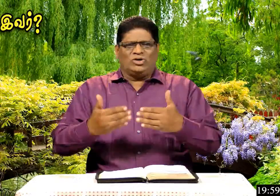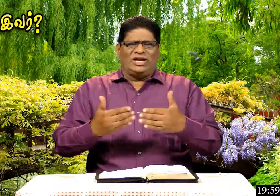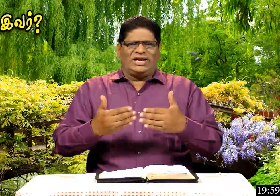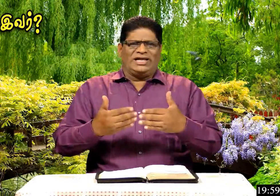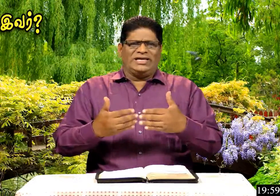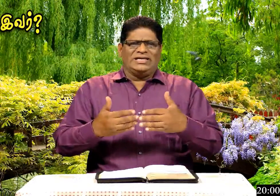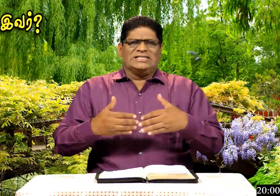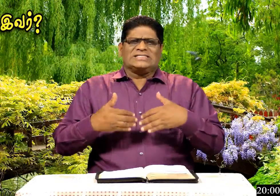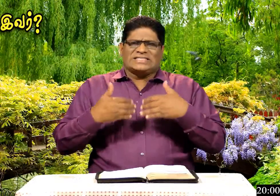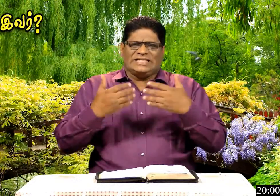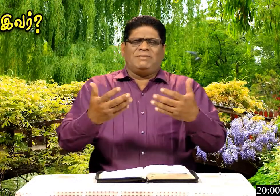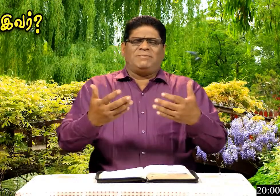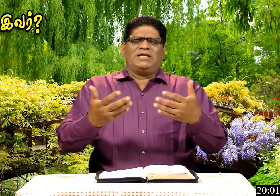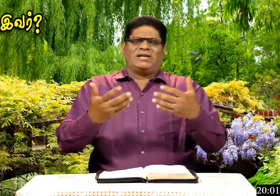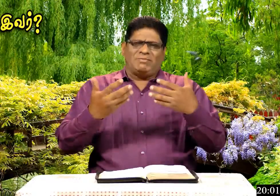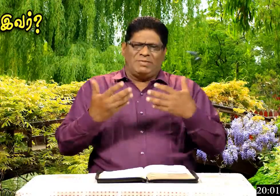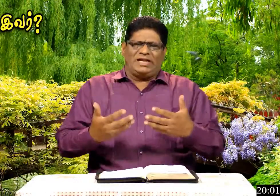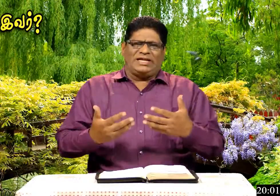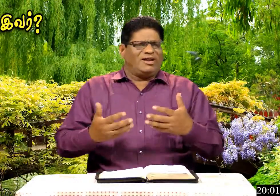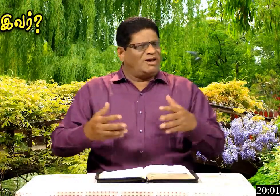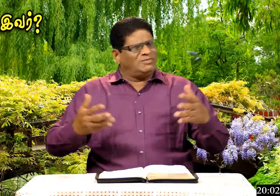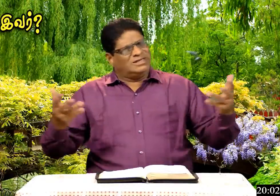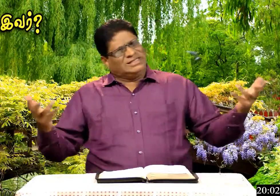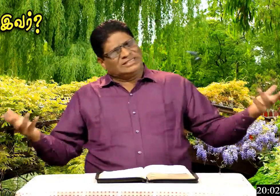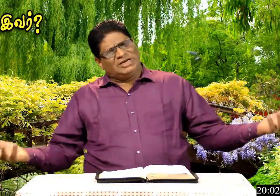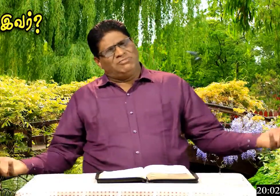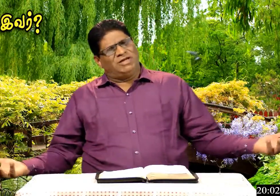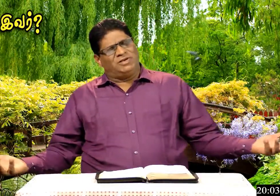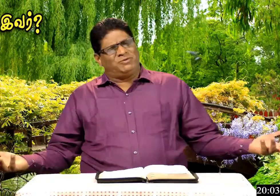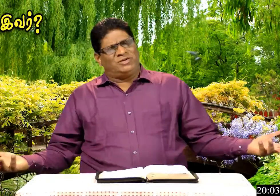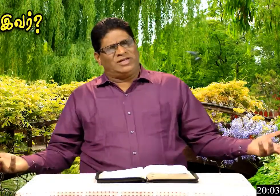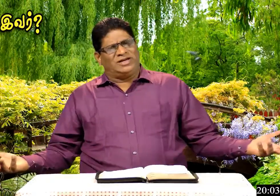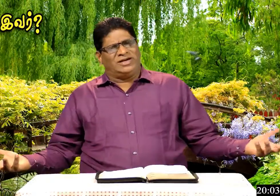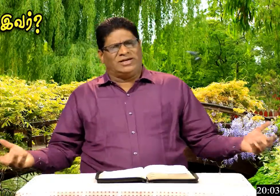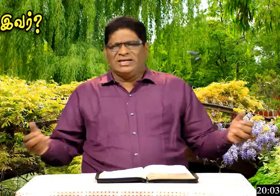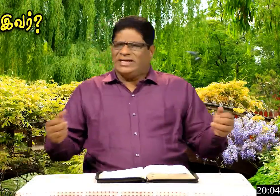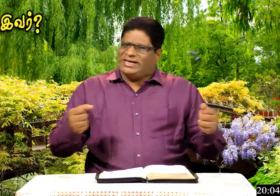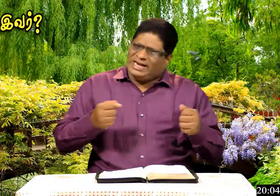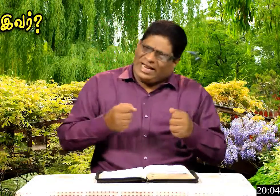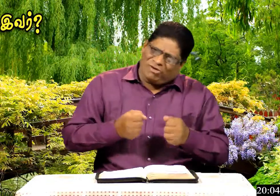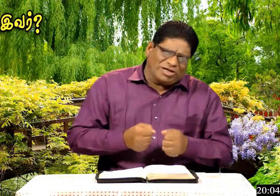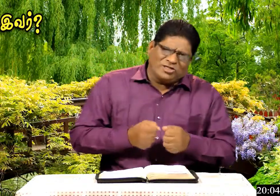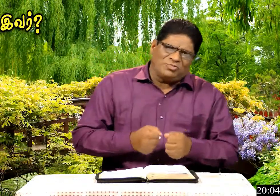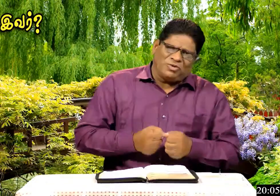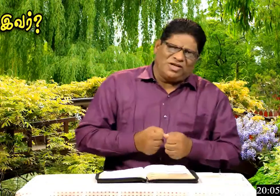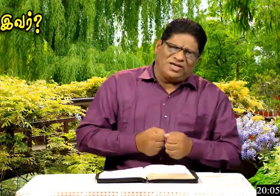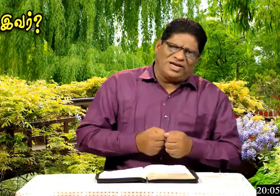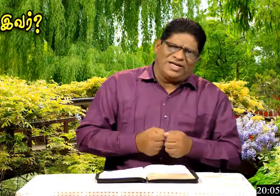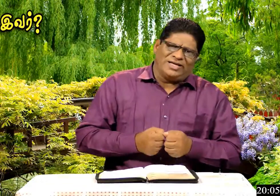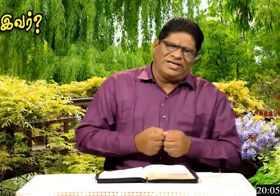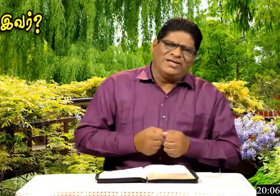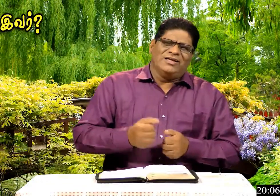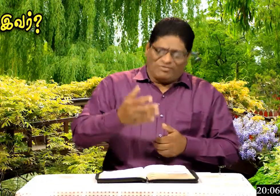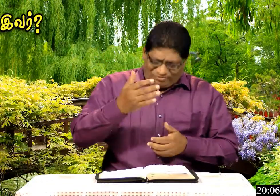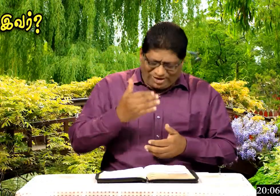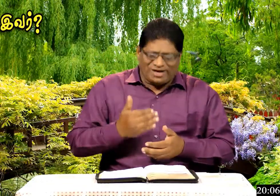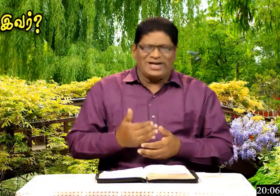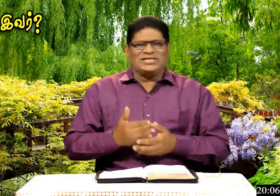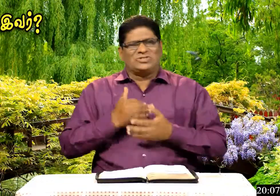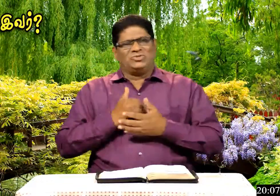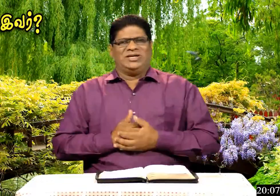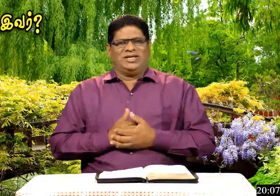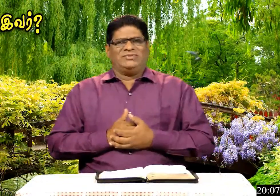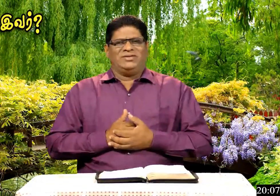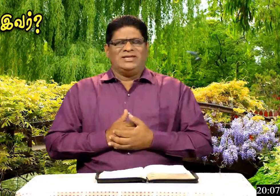வாழ்க்கையின் சூழ்நிலைகளை சந்திப்பதற்கு பலன் இல்லாமல் தடுமாறி போகிறீர்கள், நிலை குலைந்து போகிறீர்களே,